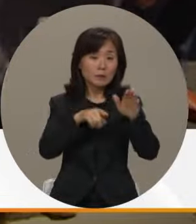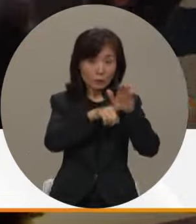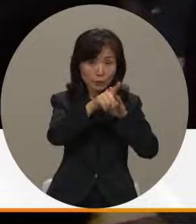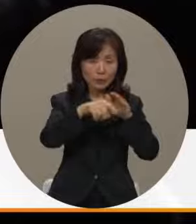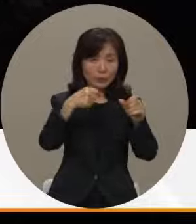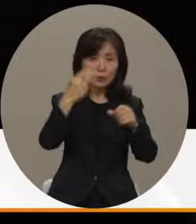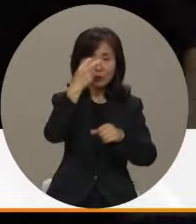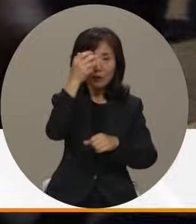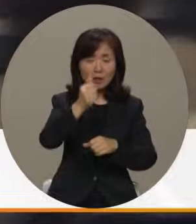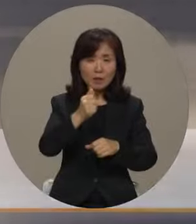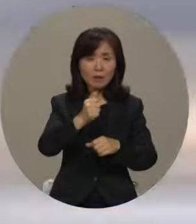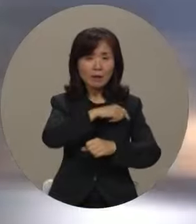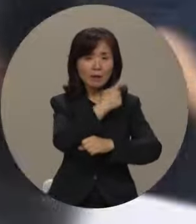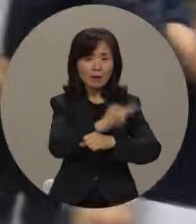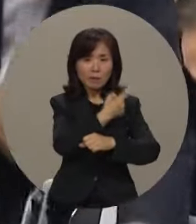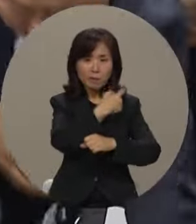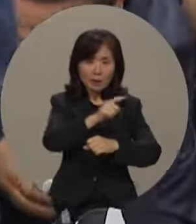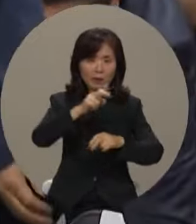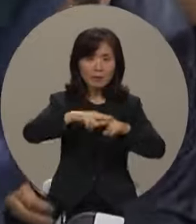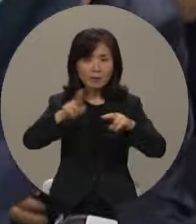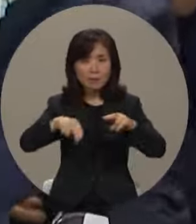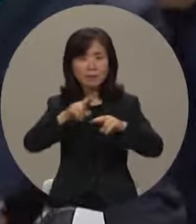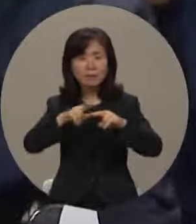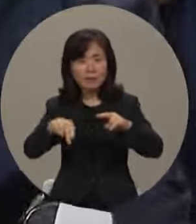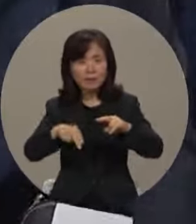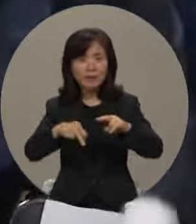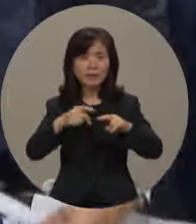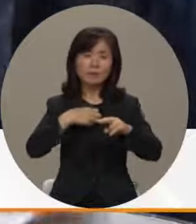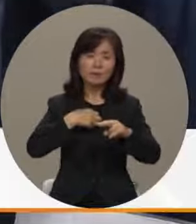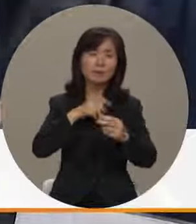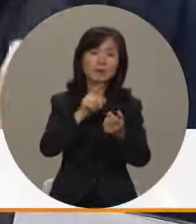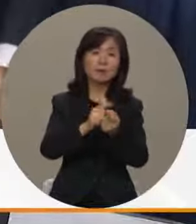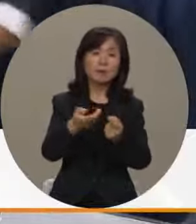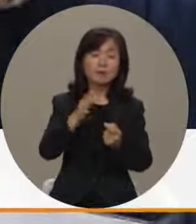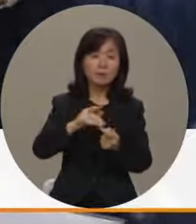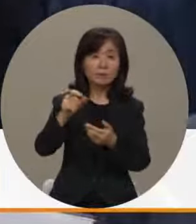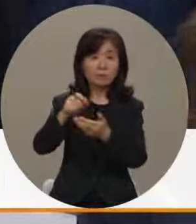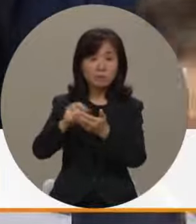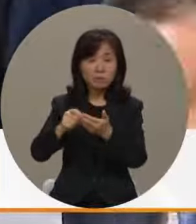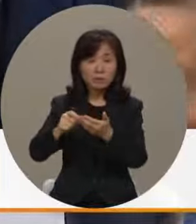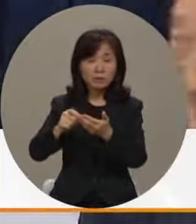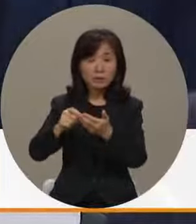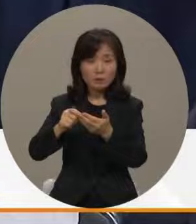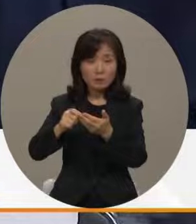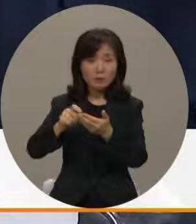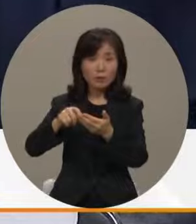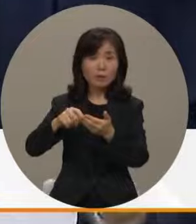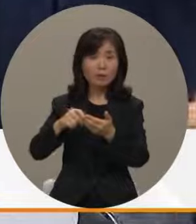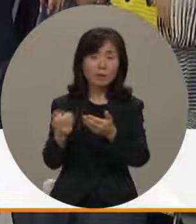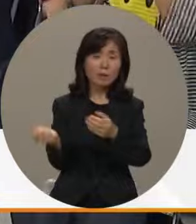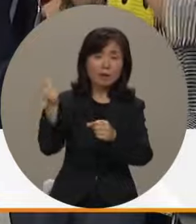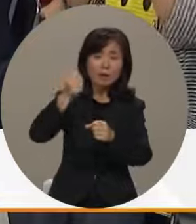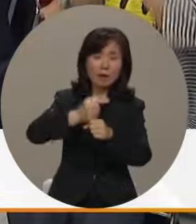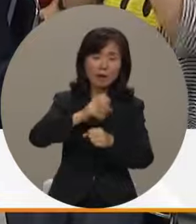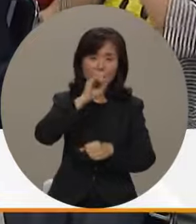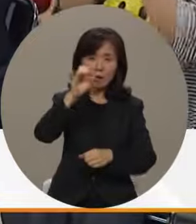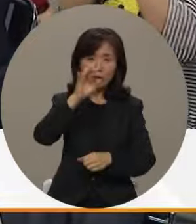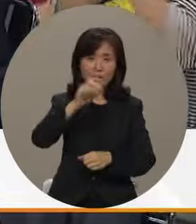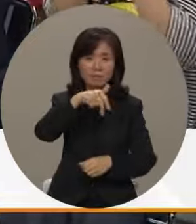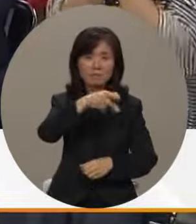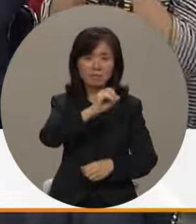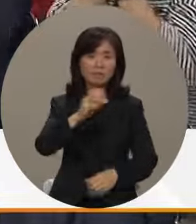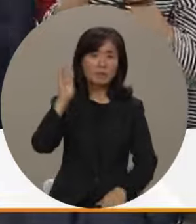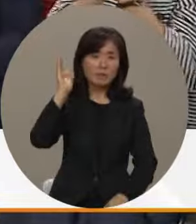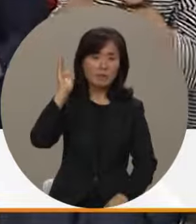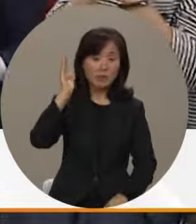교육이 최대 위기를 맞았습니다. 그러나 지필고사 부활은 퇴행이라고 못 박은 정근식 후보의 당선으로 이런